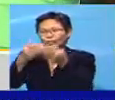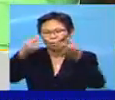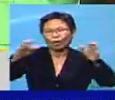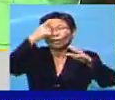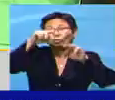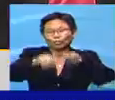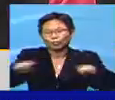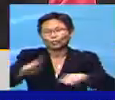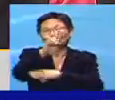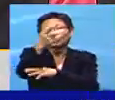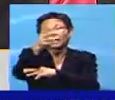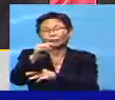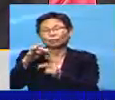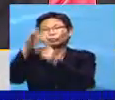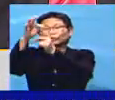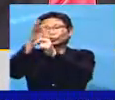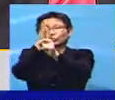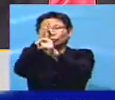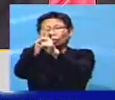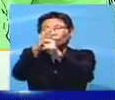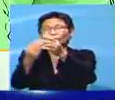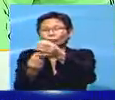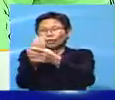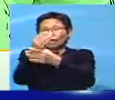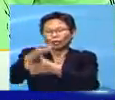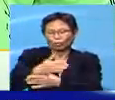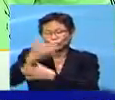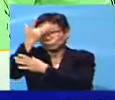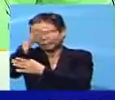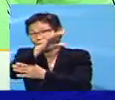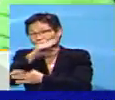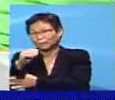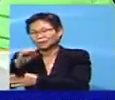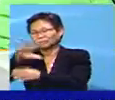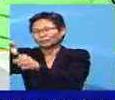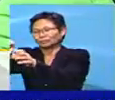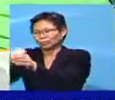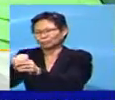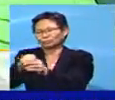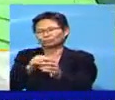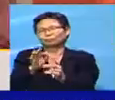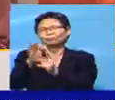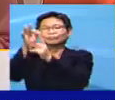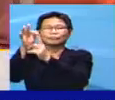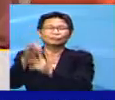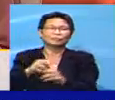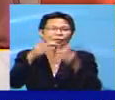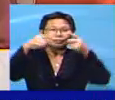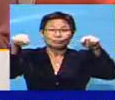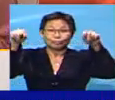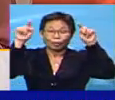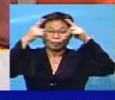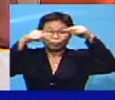hasilnyaukaj khususnya ke arah mewujudkan perkongsian pintar dan keterlibatan strategik mahasiswa